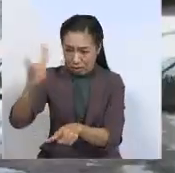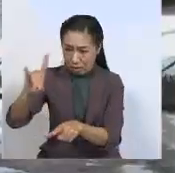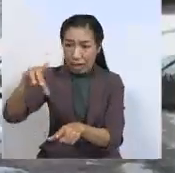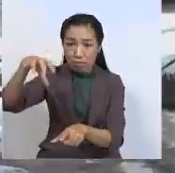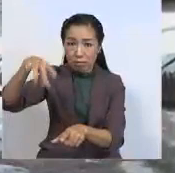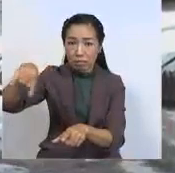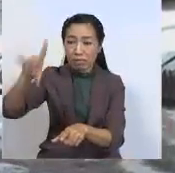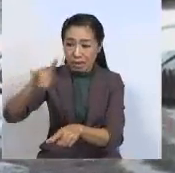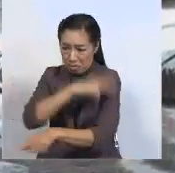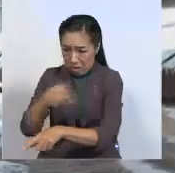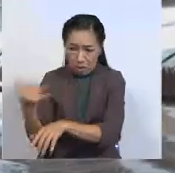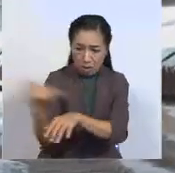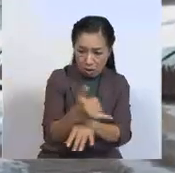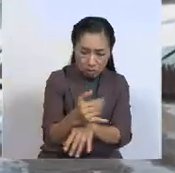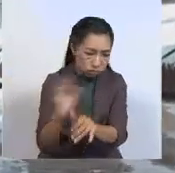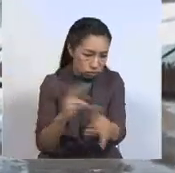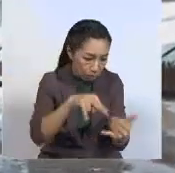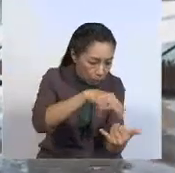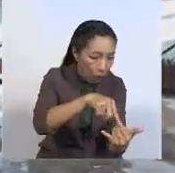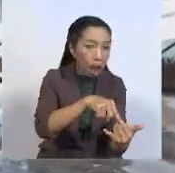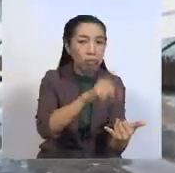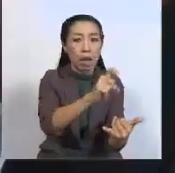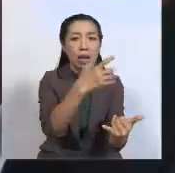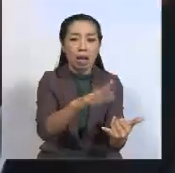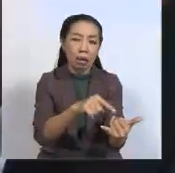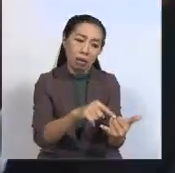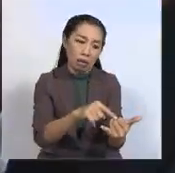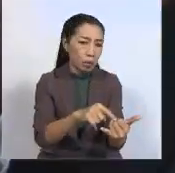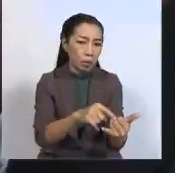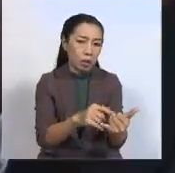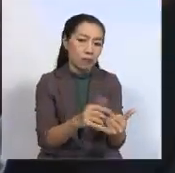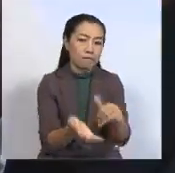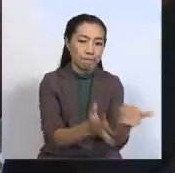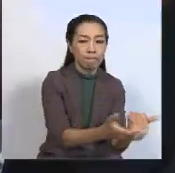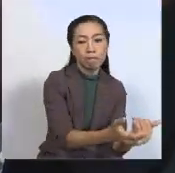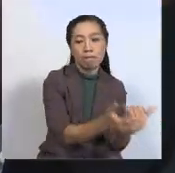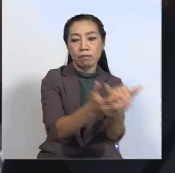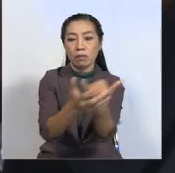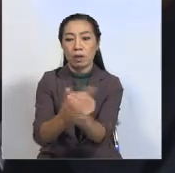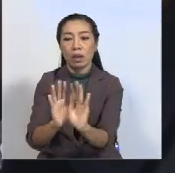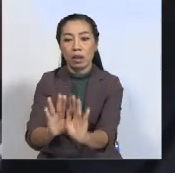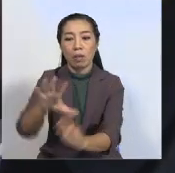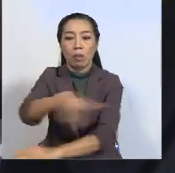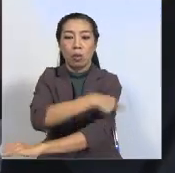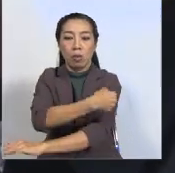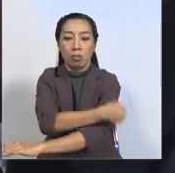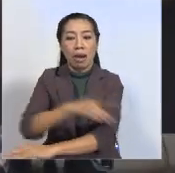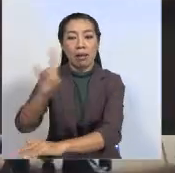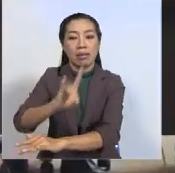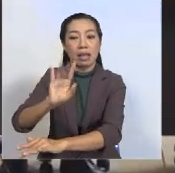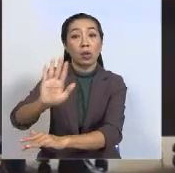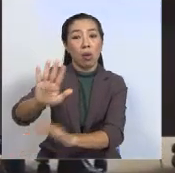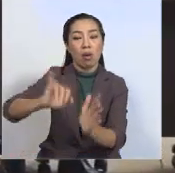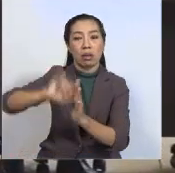ำเนินการตรวจสอบทันทีพบว่าเสียชีวิตแล้วจากนั้นได้เคลื่อนย้ายร่างของแพนด้าช่วงไปเก็บไว้ที่โรงพยาบาลสัตว์ของส